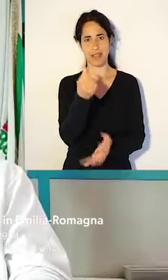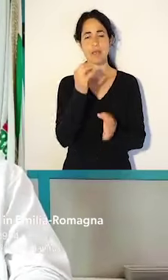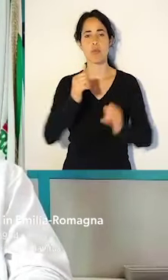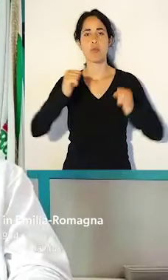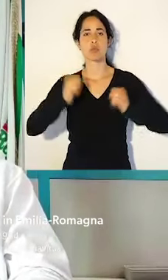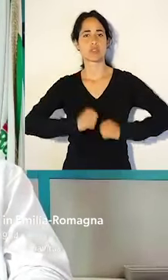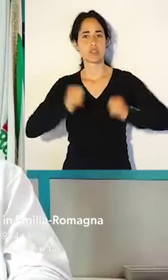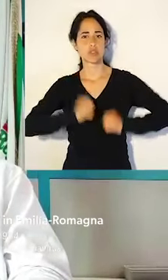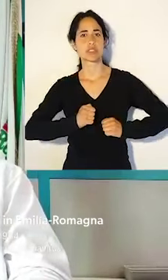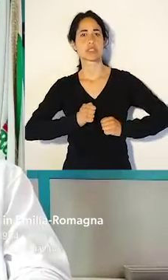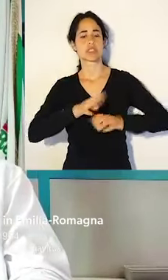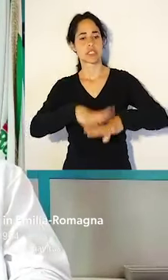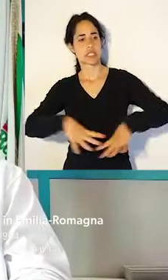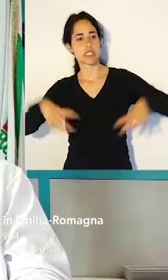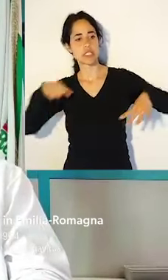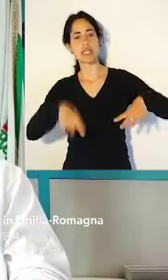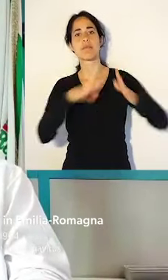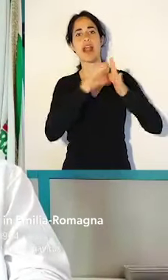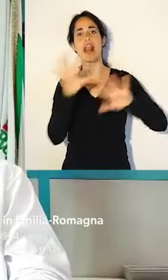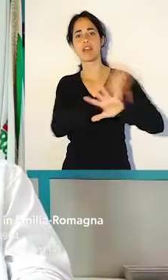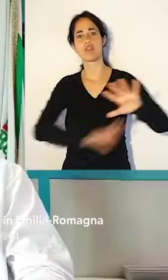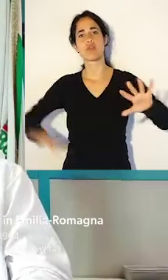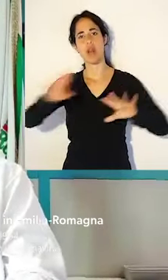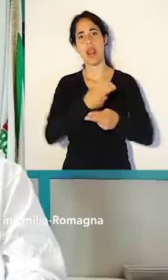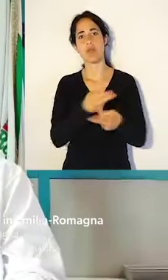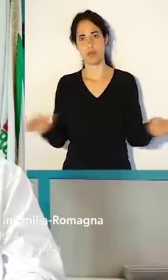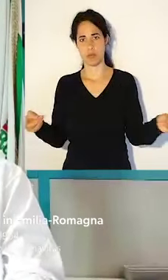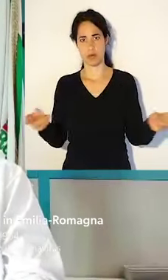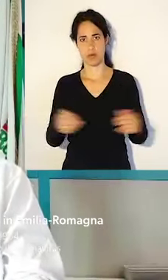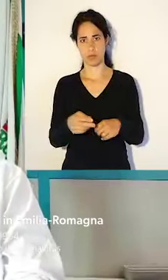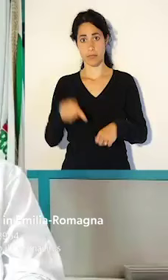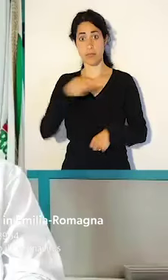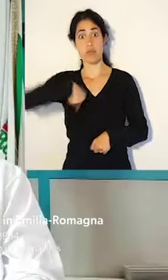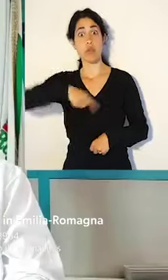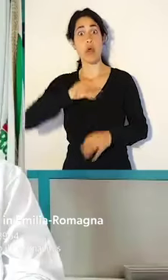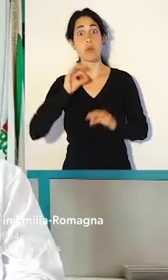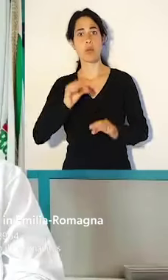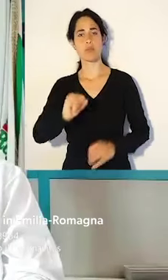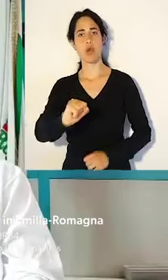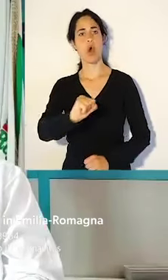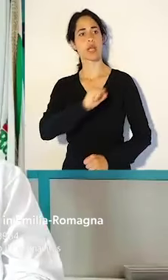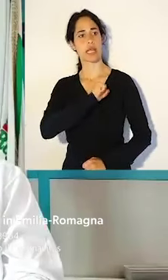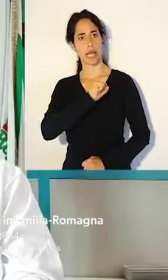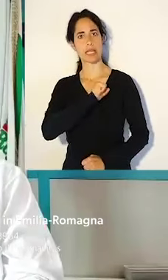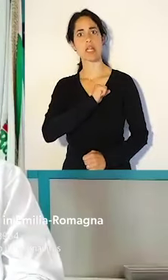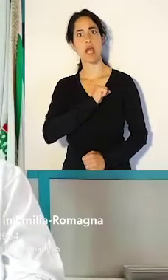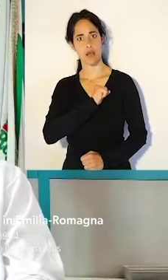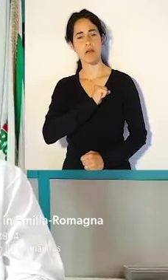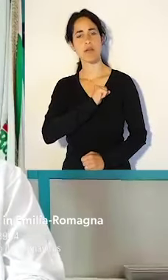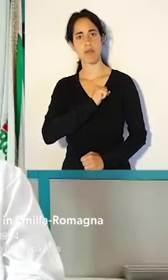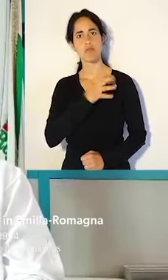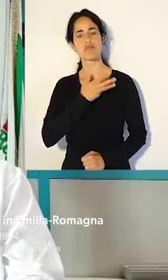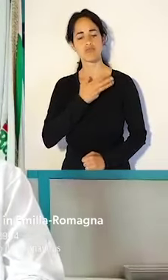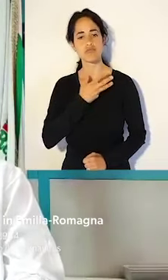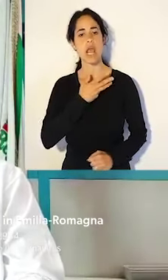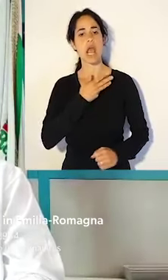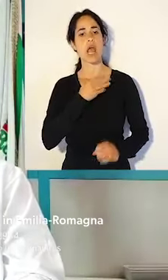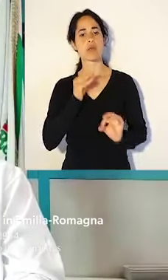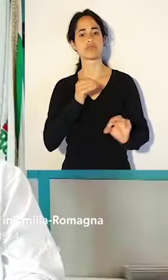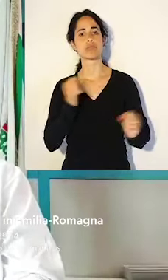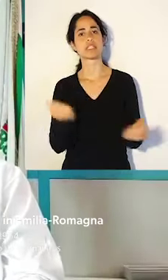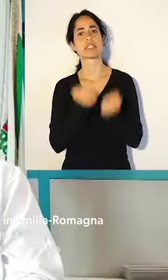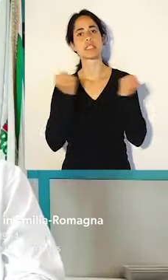sistema sanitario regionale pubblico. Noi crediamo in un sistema sanitario regionale pubblico